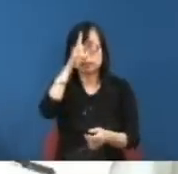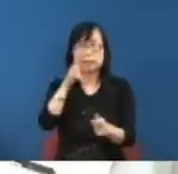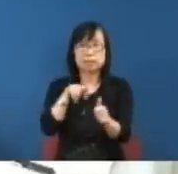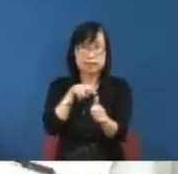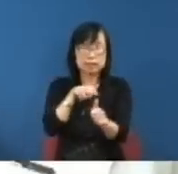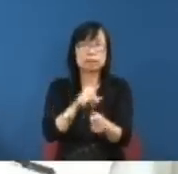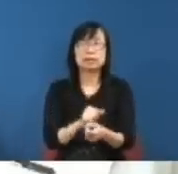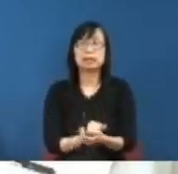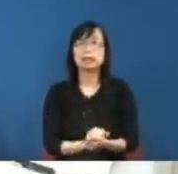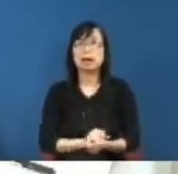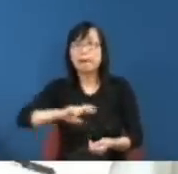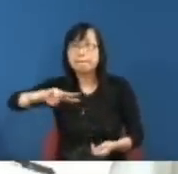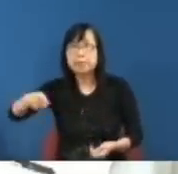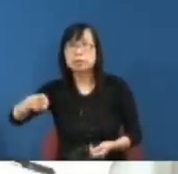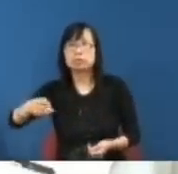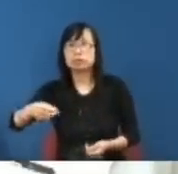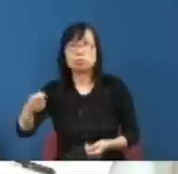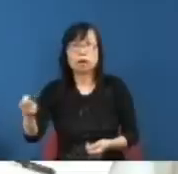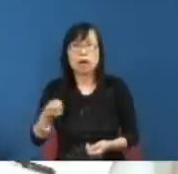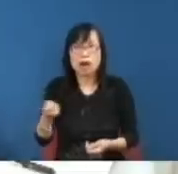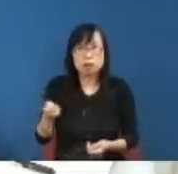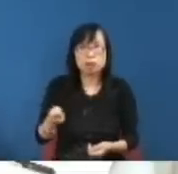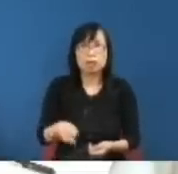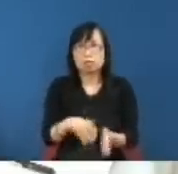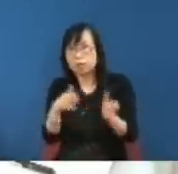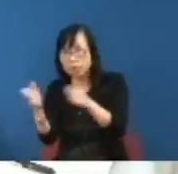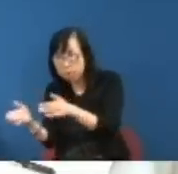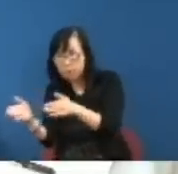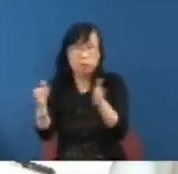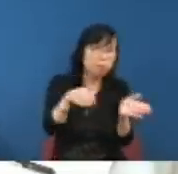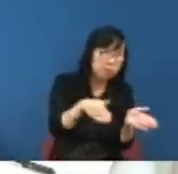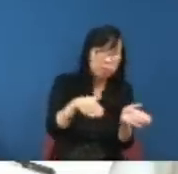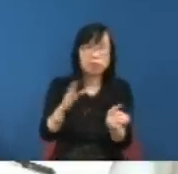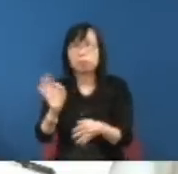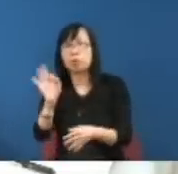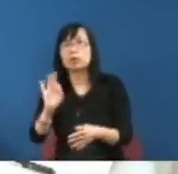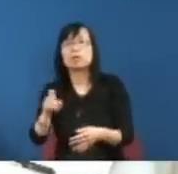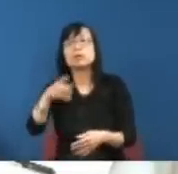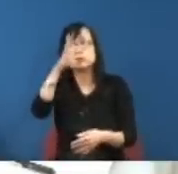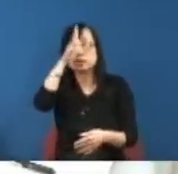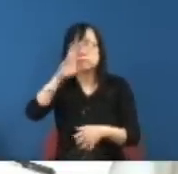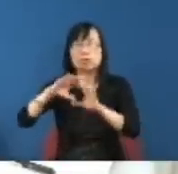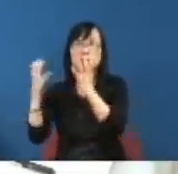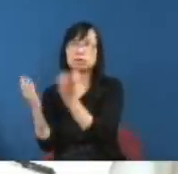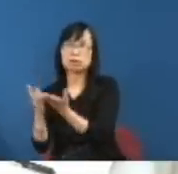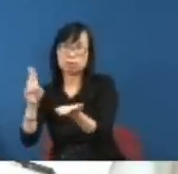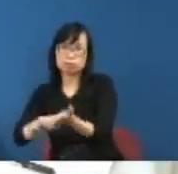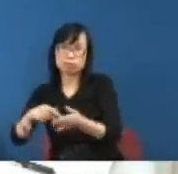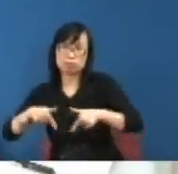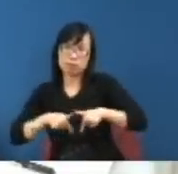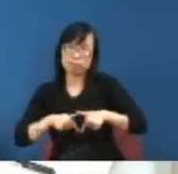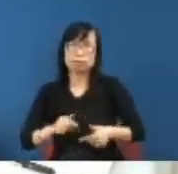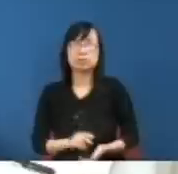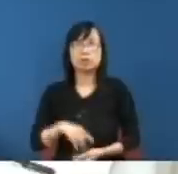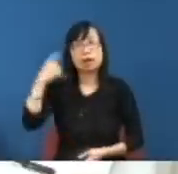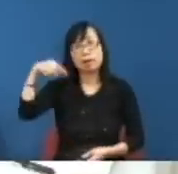嘅變換係非常之頻繁，有時係極左，有時極右，總之冇一個政黨係獲得即係大多數人嘅信心。咁而